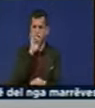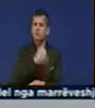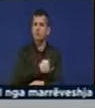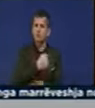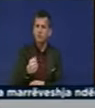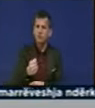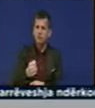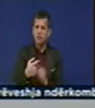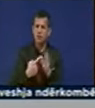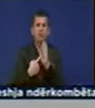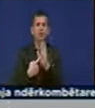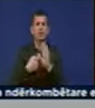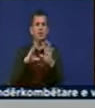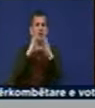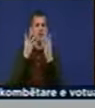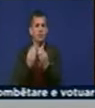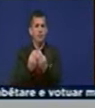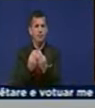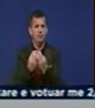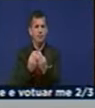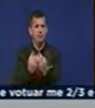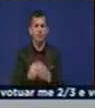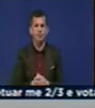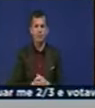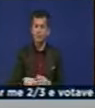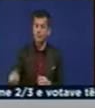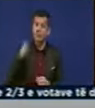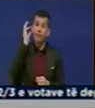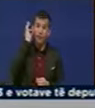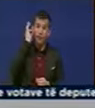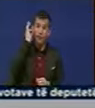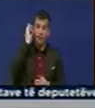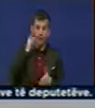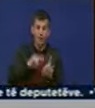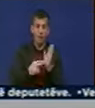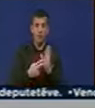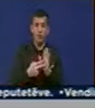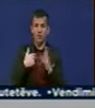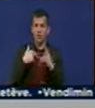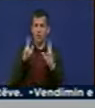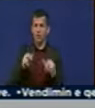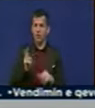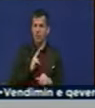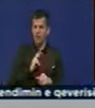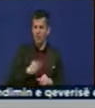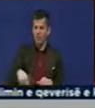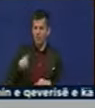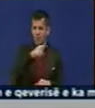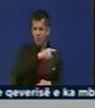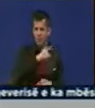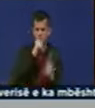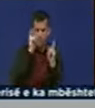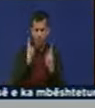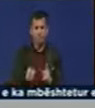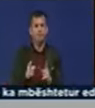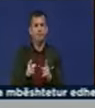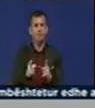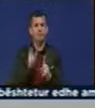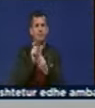për ta treguar atë. Si femra politikane që kemi, na takon që përveç tjerash të jemi edhe